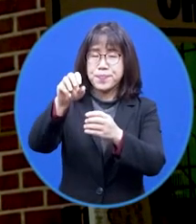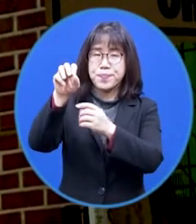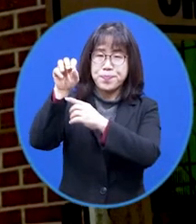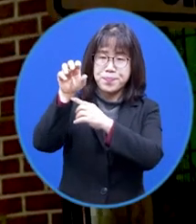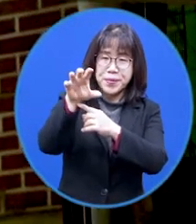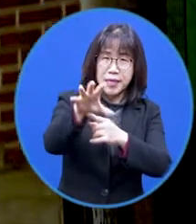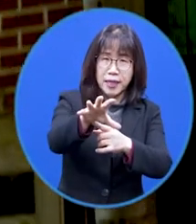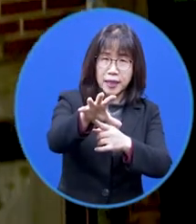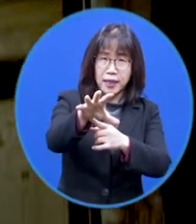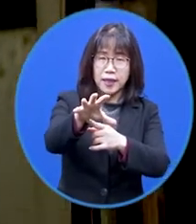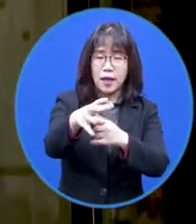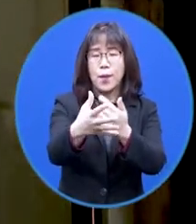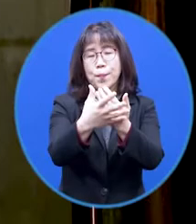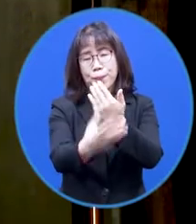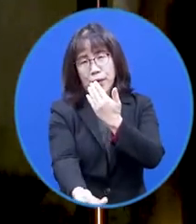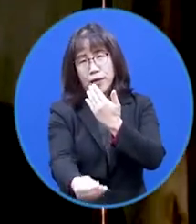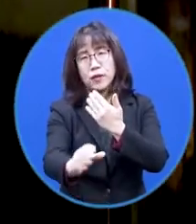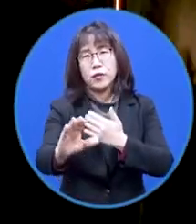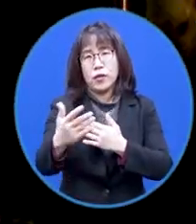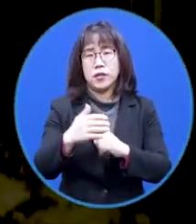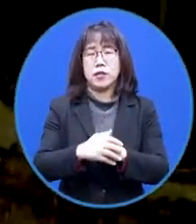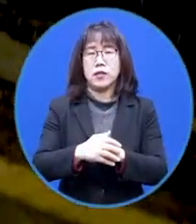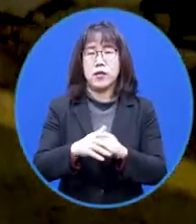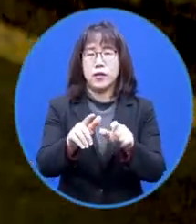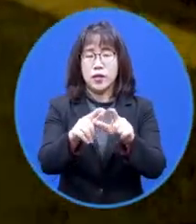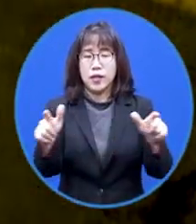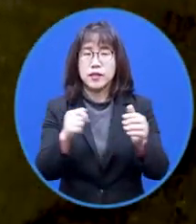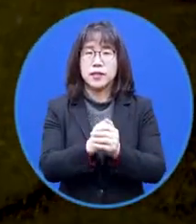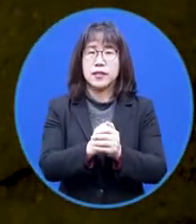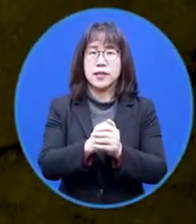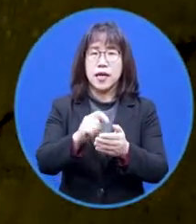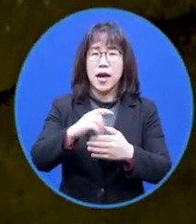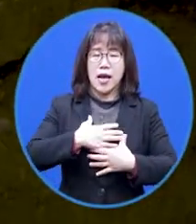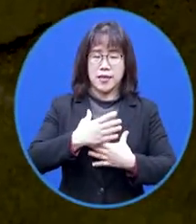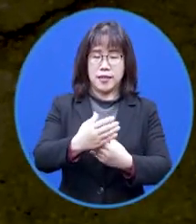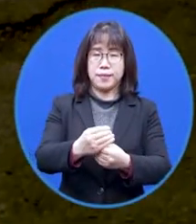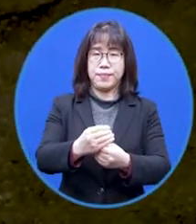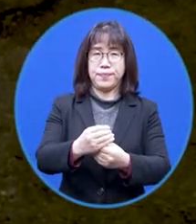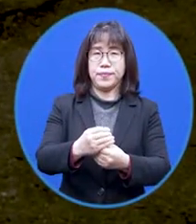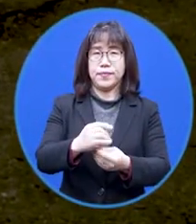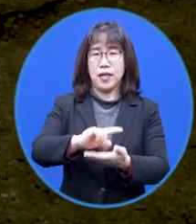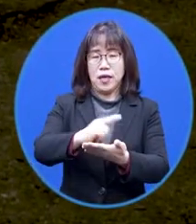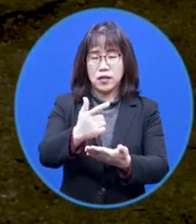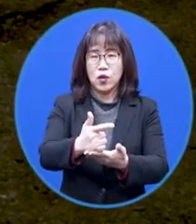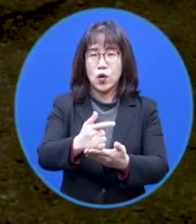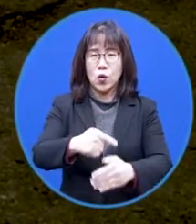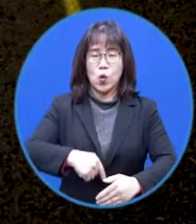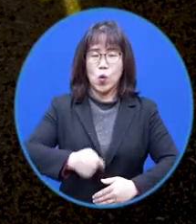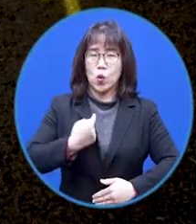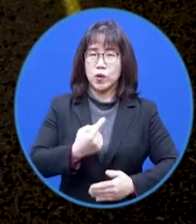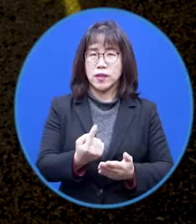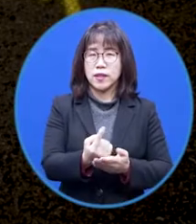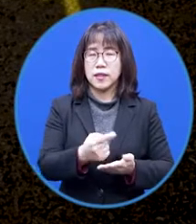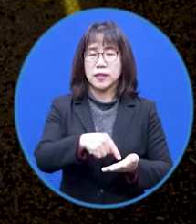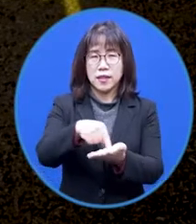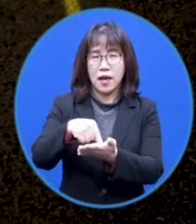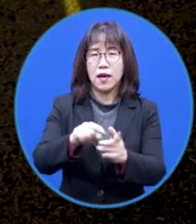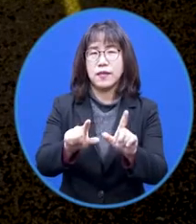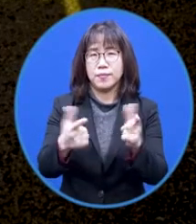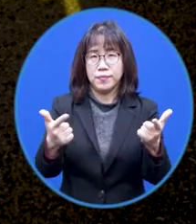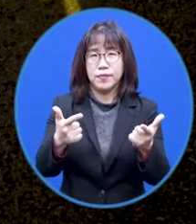투사해 바닥이나 벽면에 비추는 장치로 레벨이 다른 안심 강서, 혼자가 아닙니다.